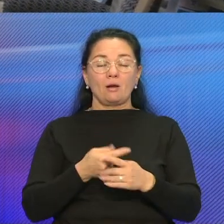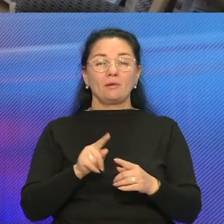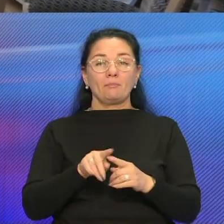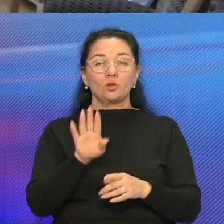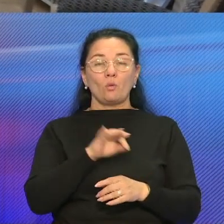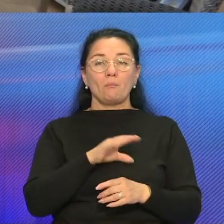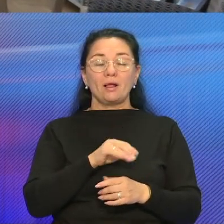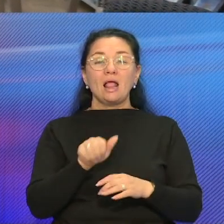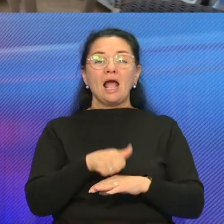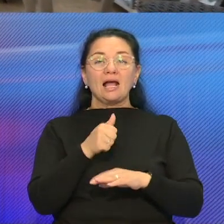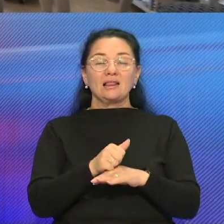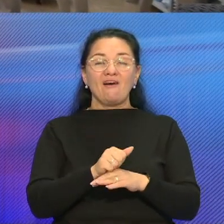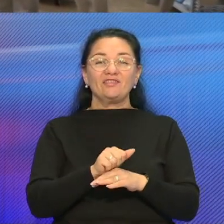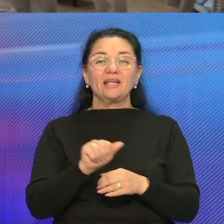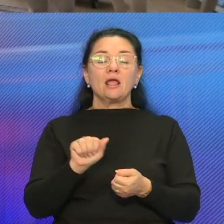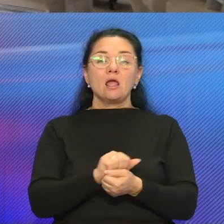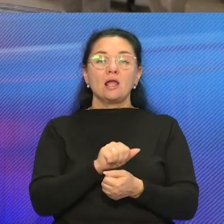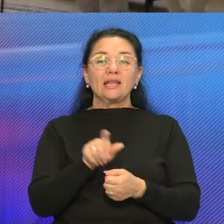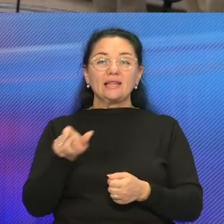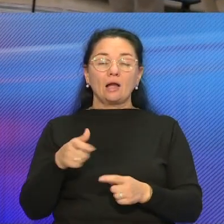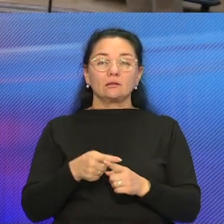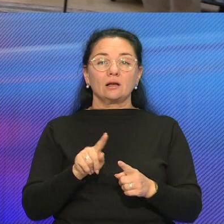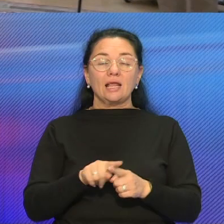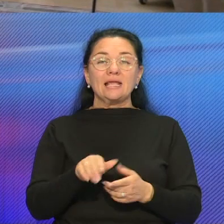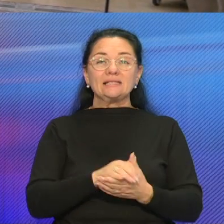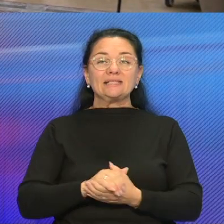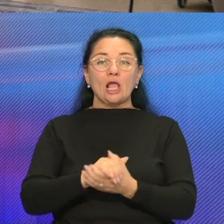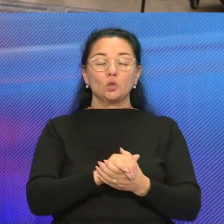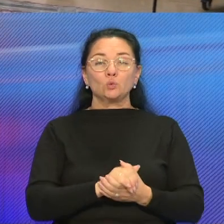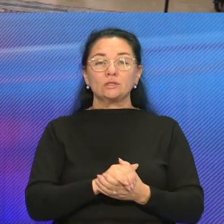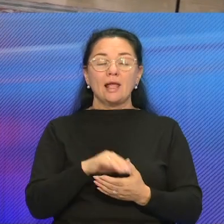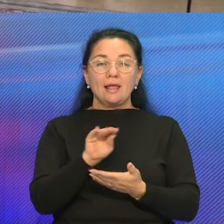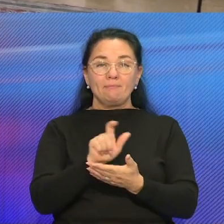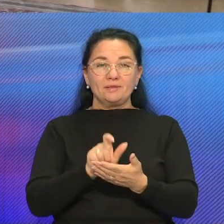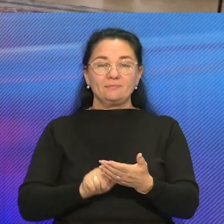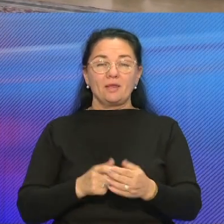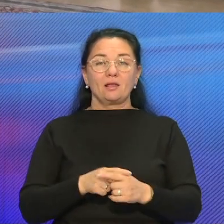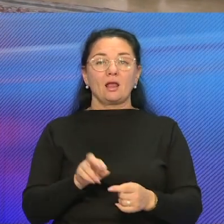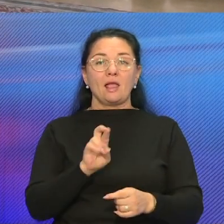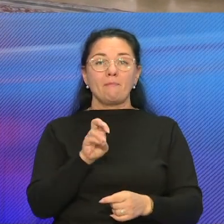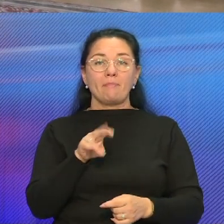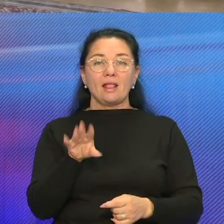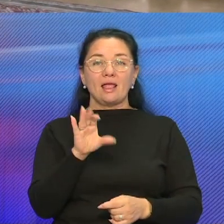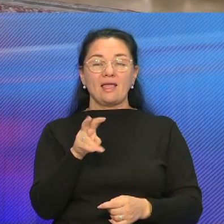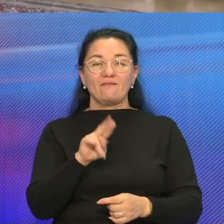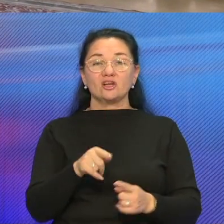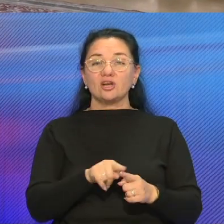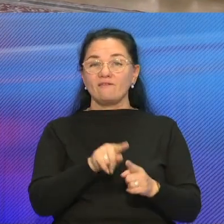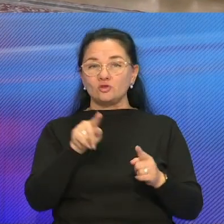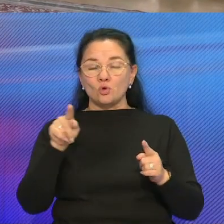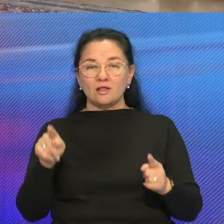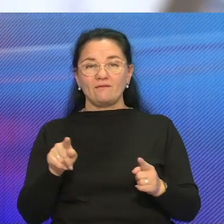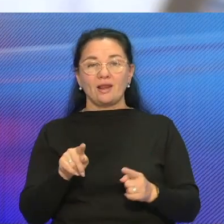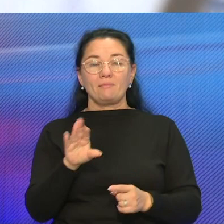галовного редактора літературно-мастацкага часопіса «Саюза письменнікаў» Саюзной Дзержавы «Белая Вежа». І увесь гэты час Василь